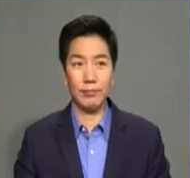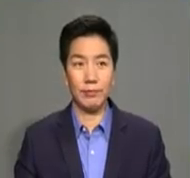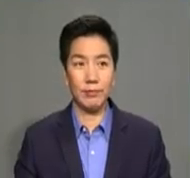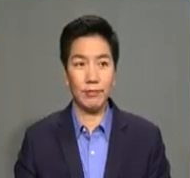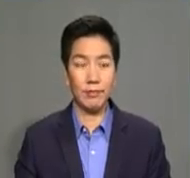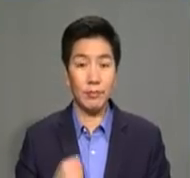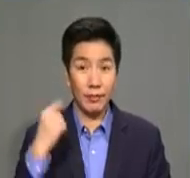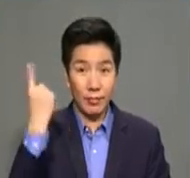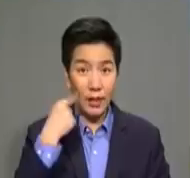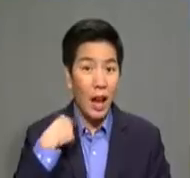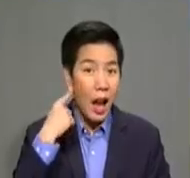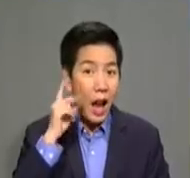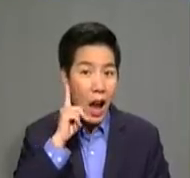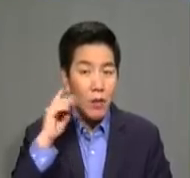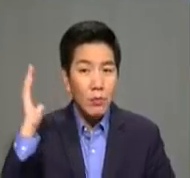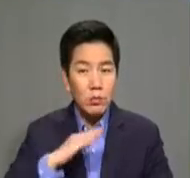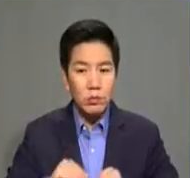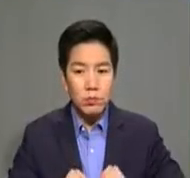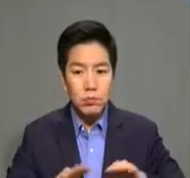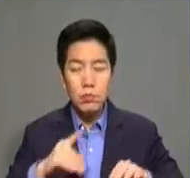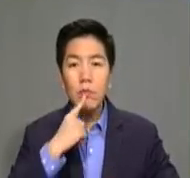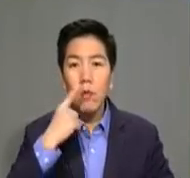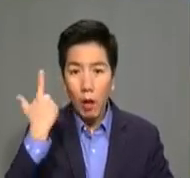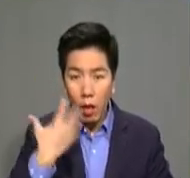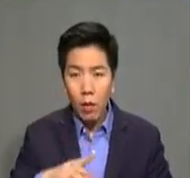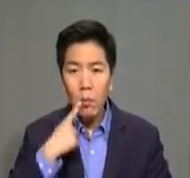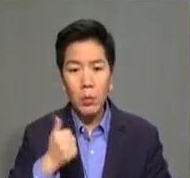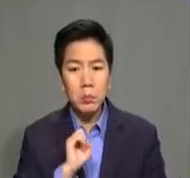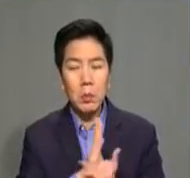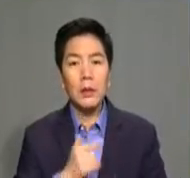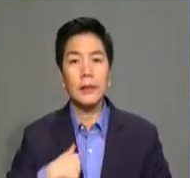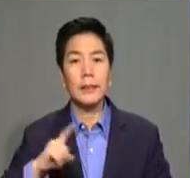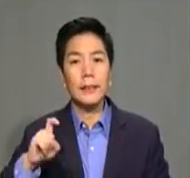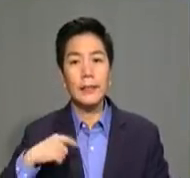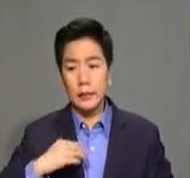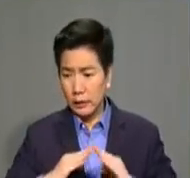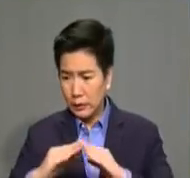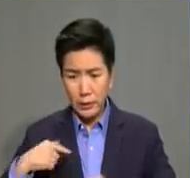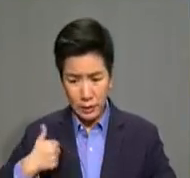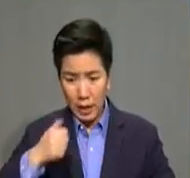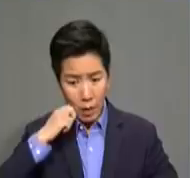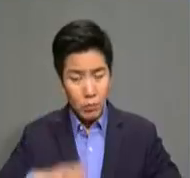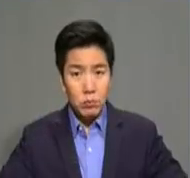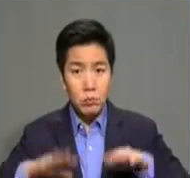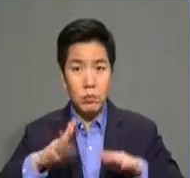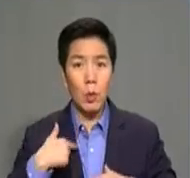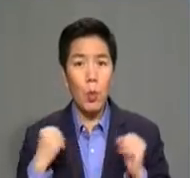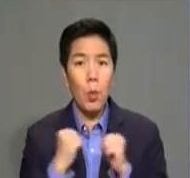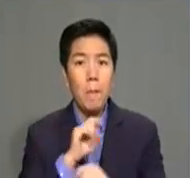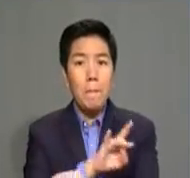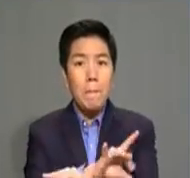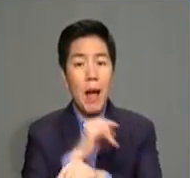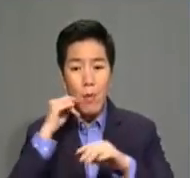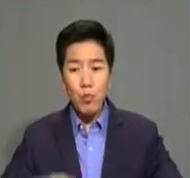เที่ยวได้ยินข่าวจากทางสื่อนะคะเยอะแล้วก็ทำให้ได้รับผลกระทบนิดนึงนะคะเพราะว่าทุกคนกลัวว่าตอนนี้เมืองเพชรบุรี